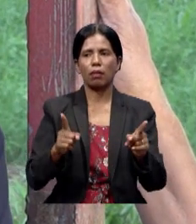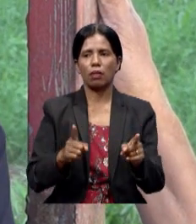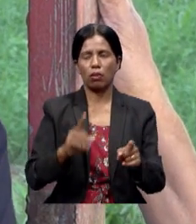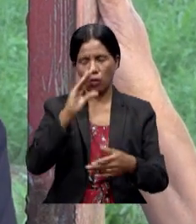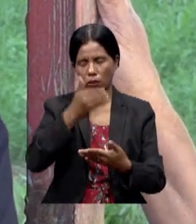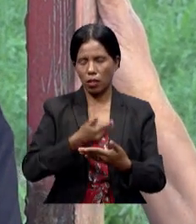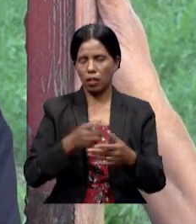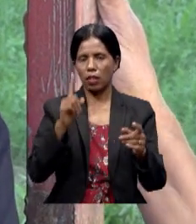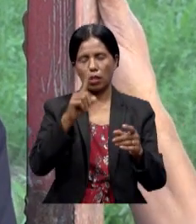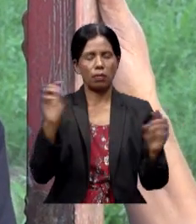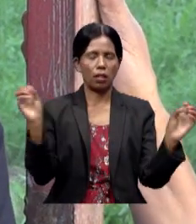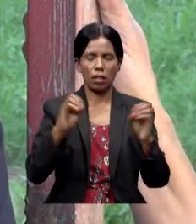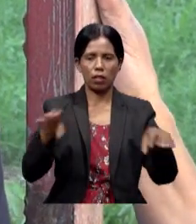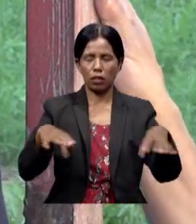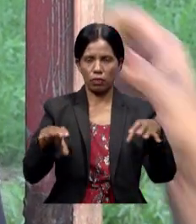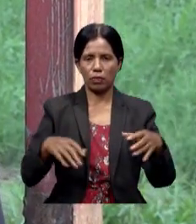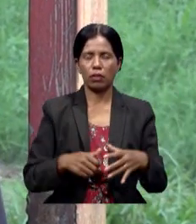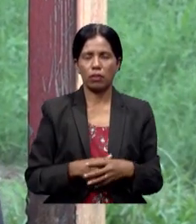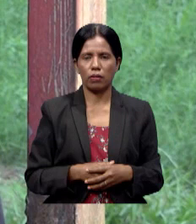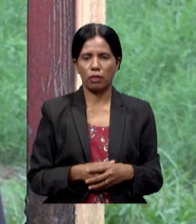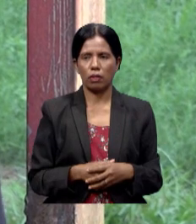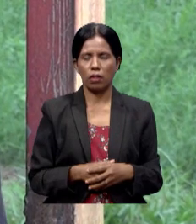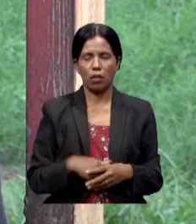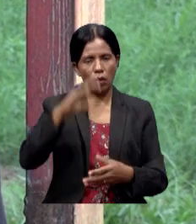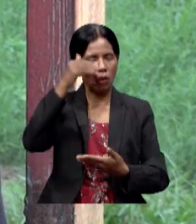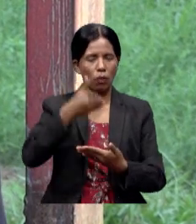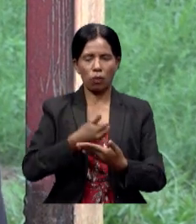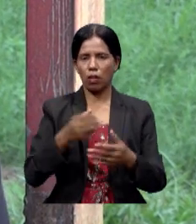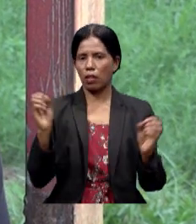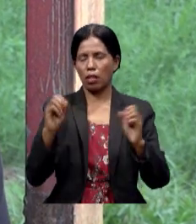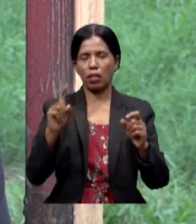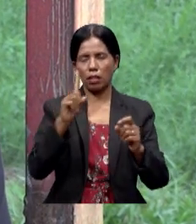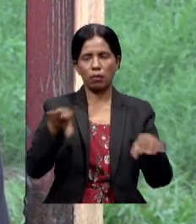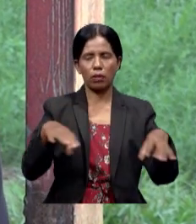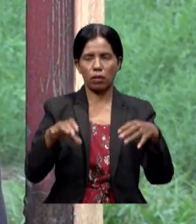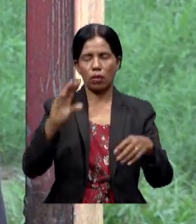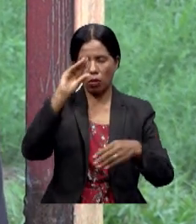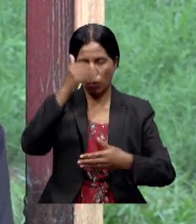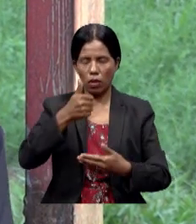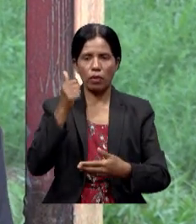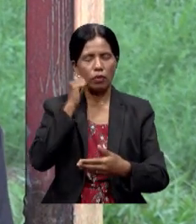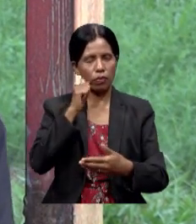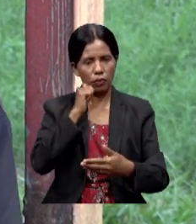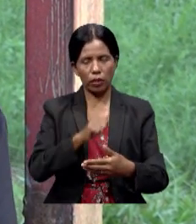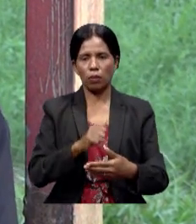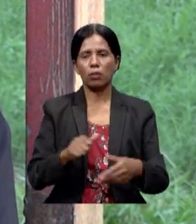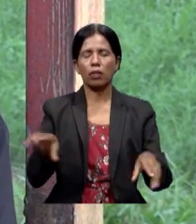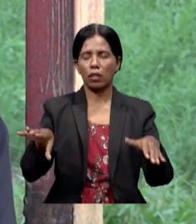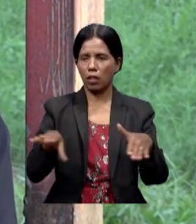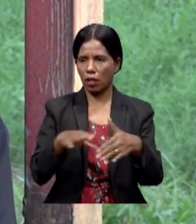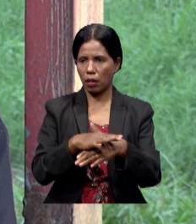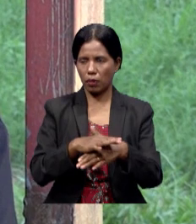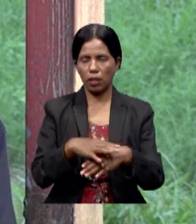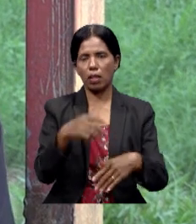servisu. Kuitado. Ha, uang laya ida mak servis. Uang veto ia hola mane tapi ida dia kuyo